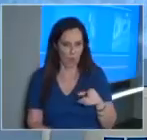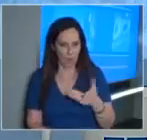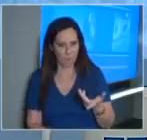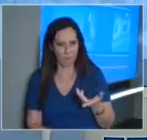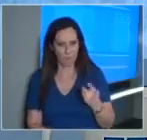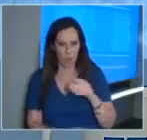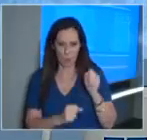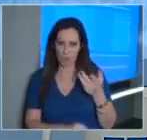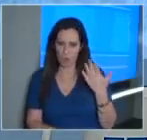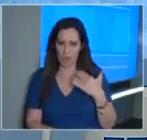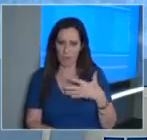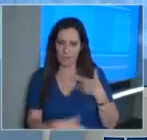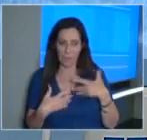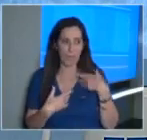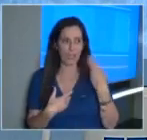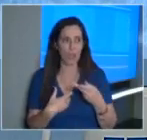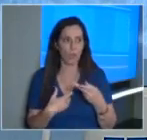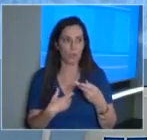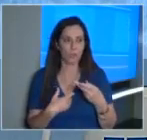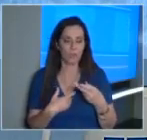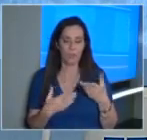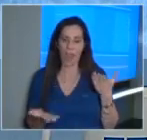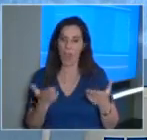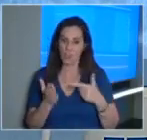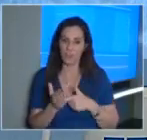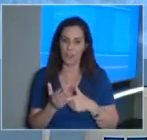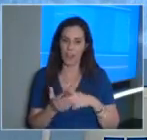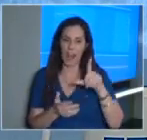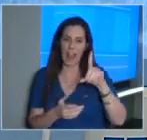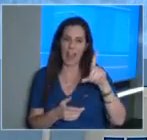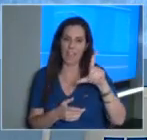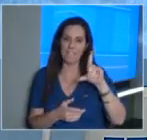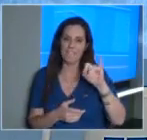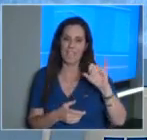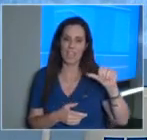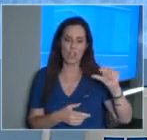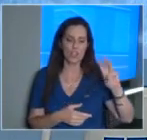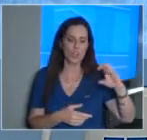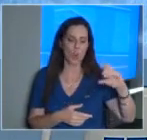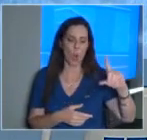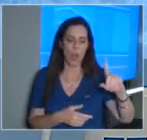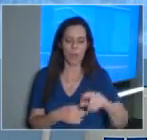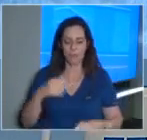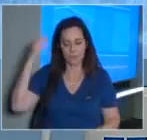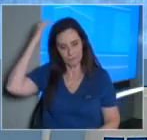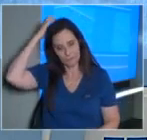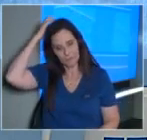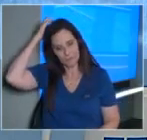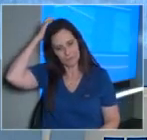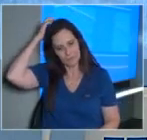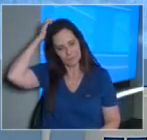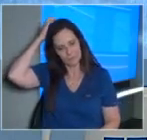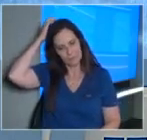יודעת, לא בטוח שהוא היה משמח להיות בר השוואה ללוי אשכול, אבל אני לא מתערב, זאת ההיסטוריה.